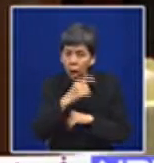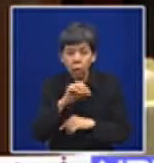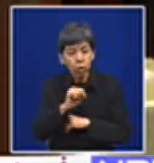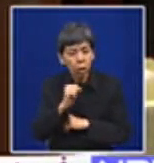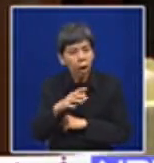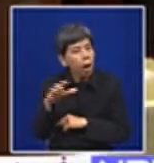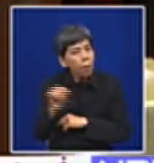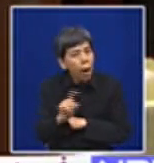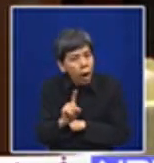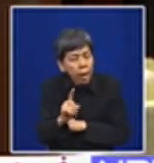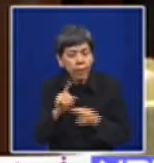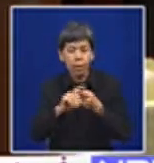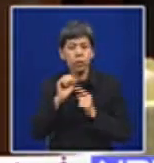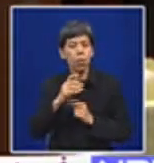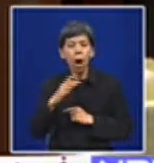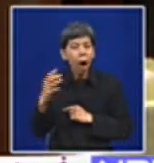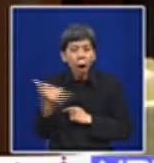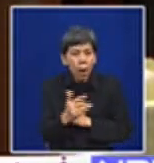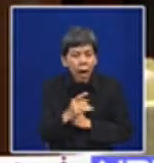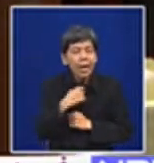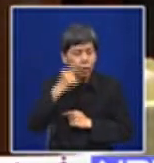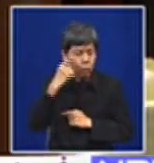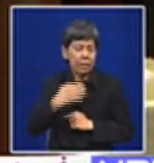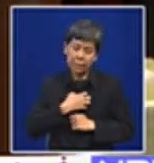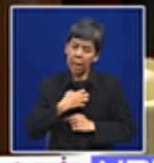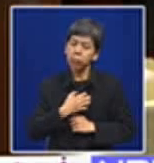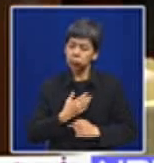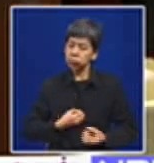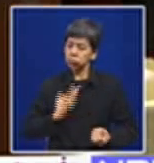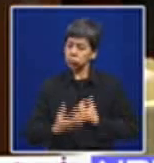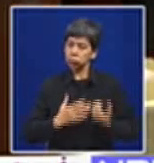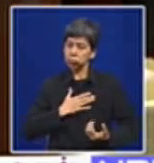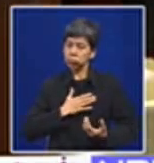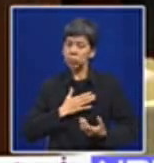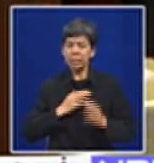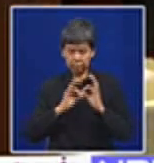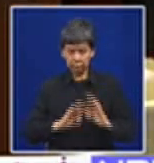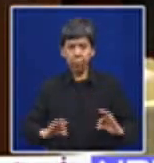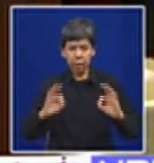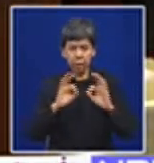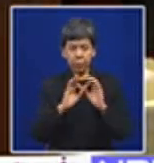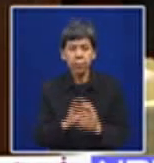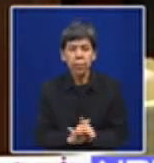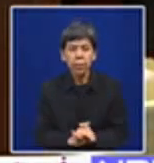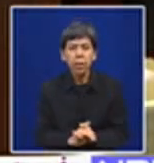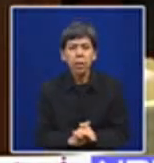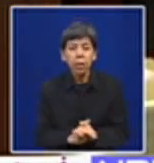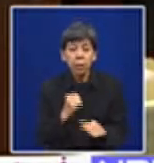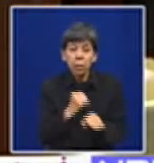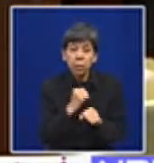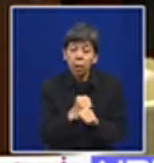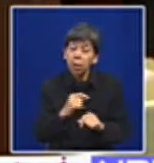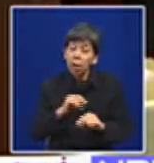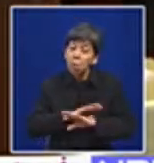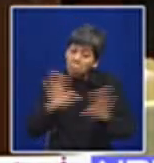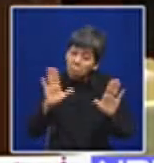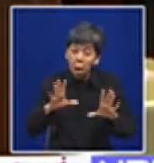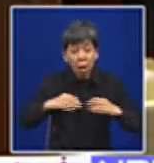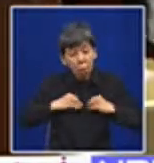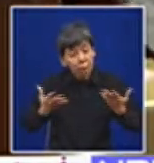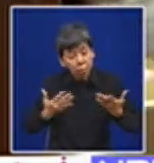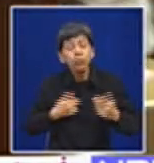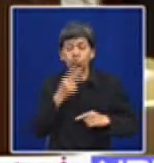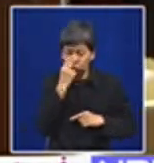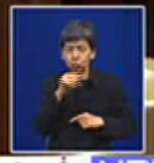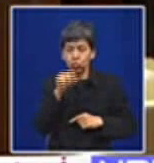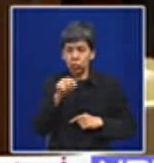ส.ที่มาของส.ว.นี่เป็นสิ่งที่สำคัญมากจะคว่ำจะล้มก็อยู่ที่ตรงนี้แหละจะรับหรือไ